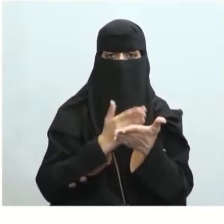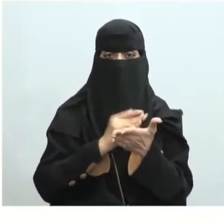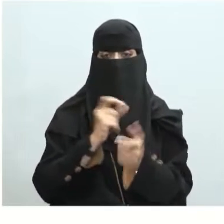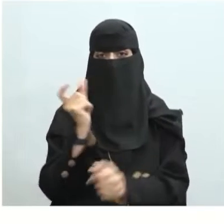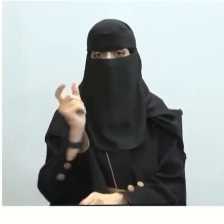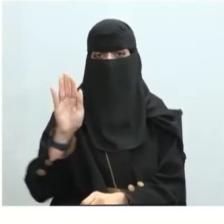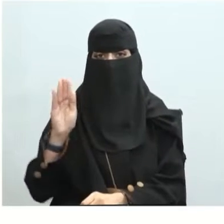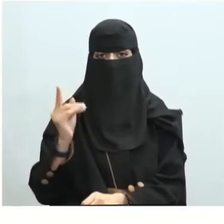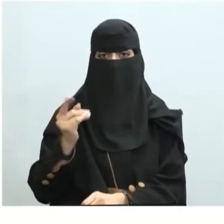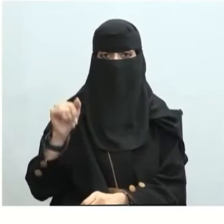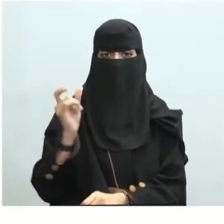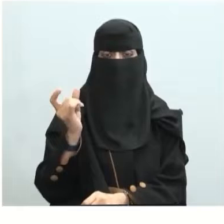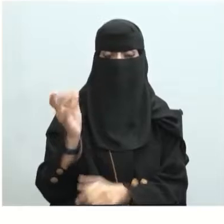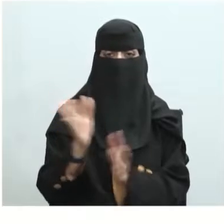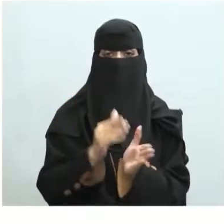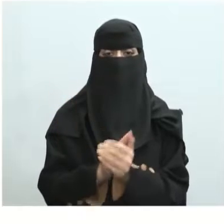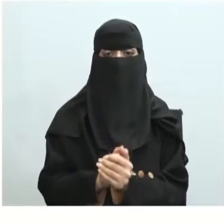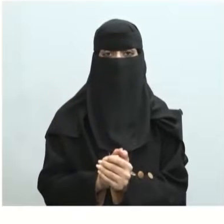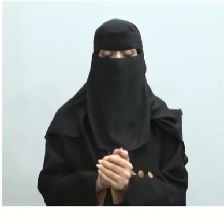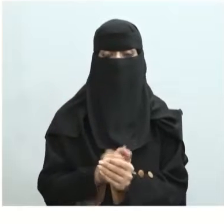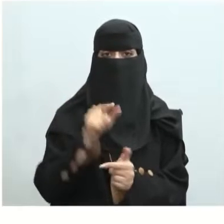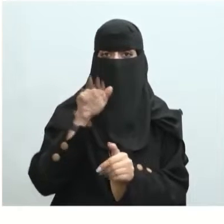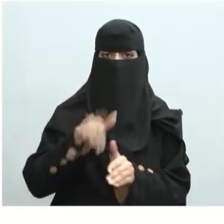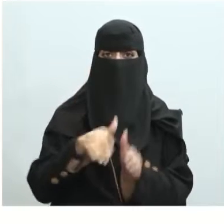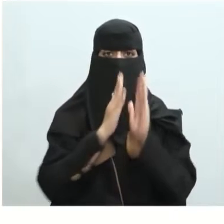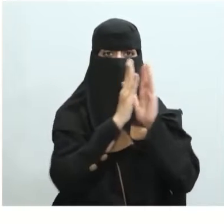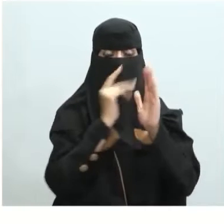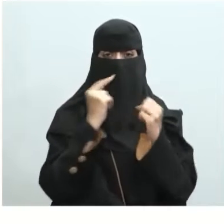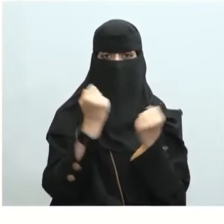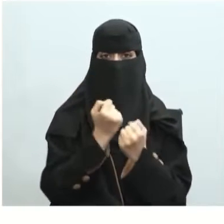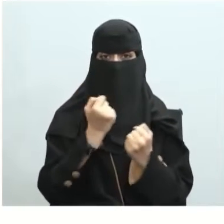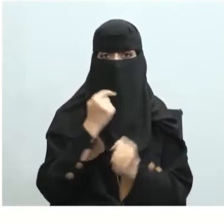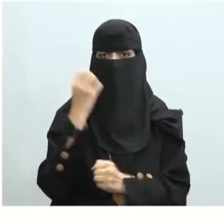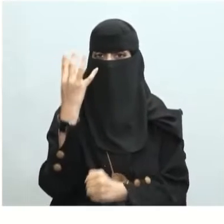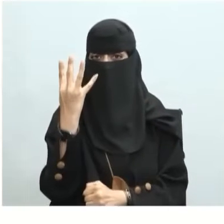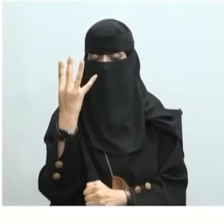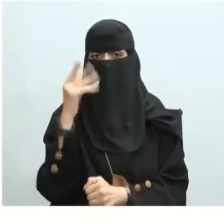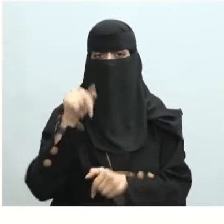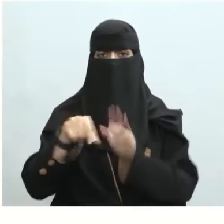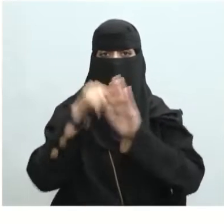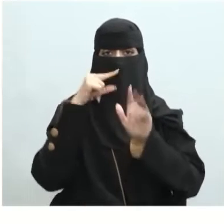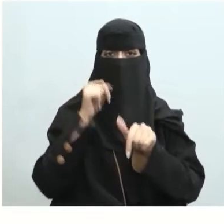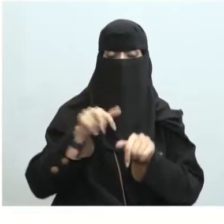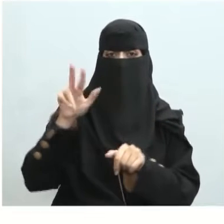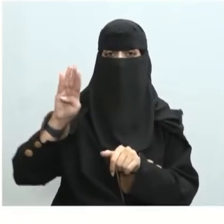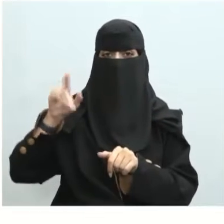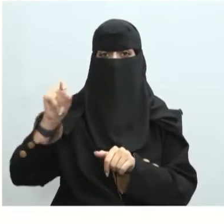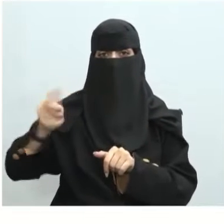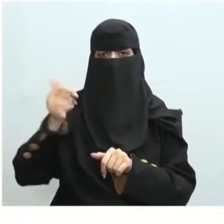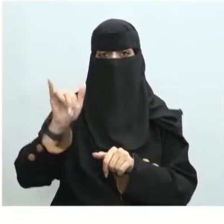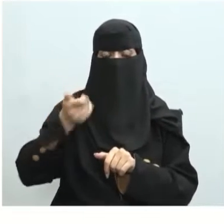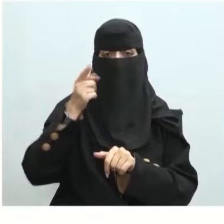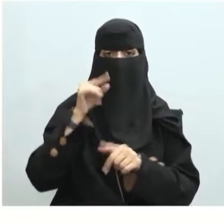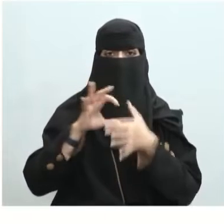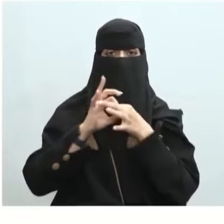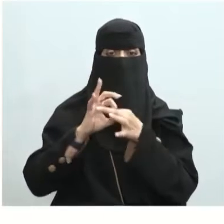الاستاذه نسرين النصار نحن في الوحده التدريبيه الرابعه بعنوان كفايه التوا الكتابي